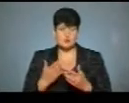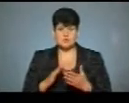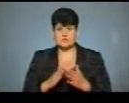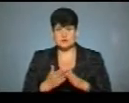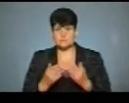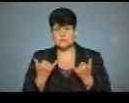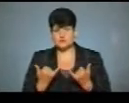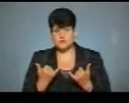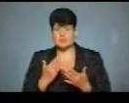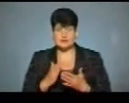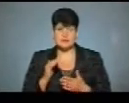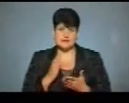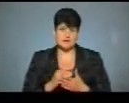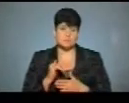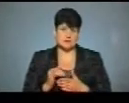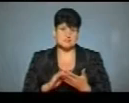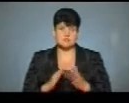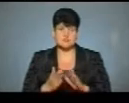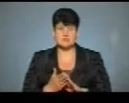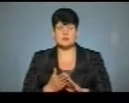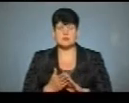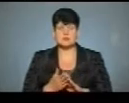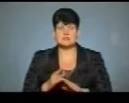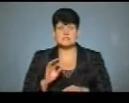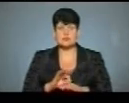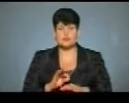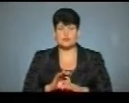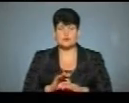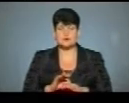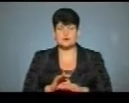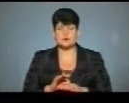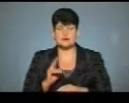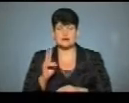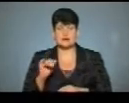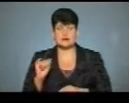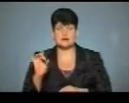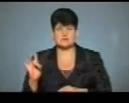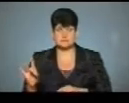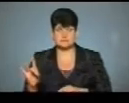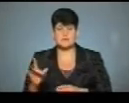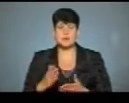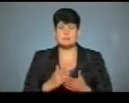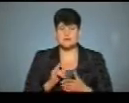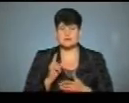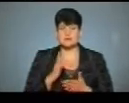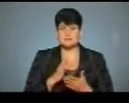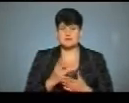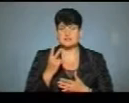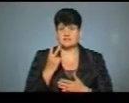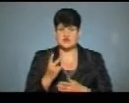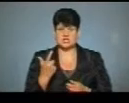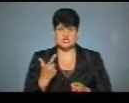станом на сьогодні є неблагополучна ситуація з захворюваністю, з підвищеною захворюваністю на кір, відповідно, має дитина мати два